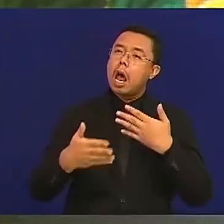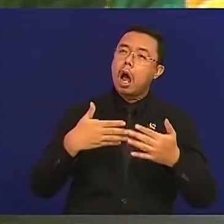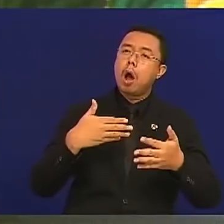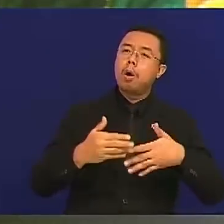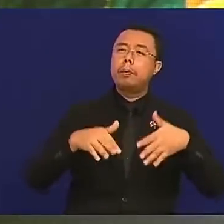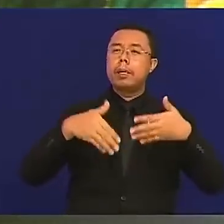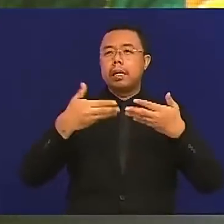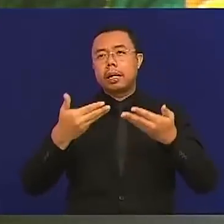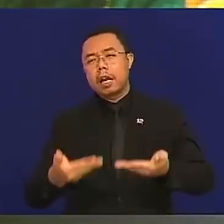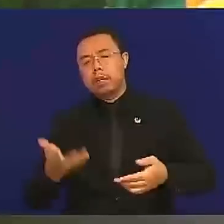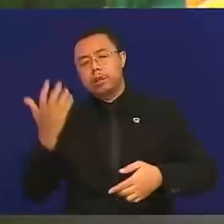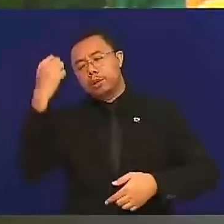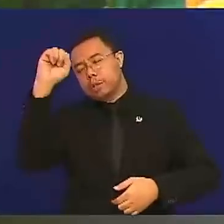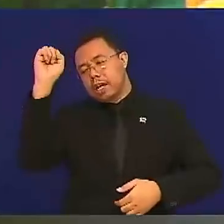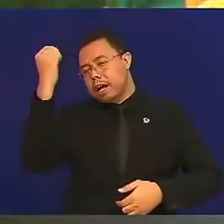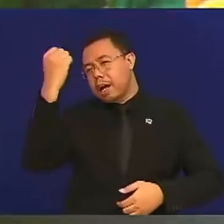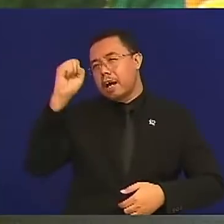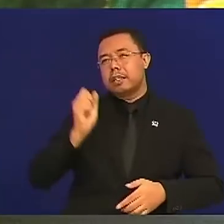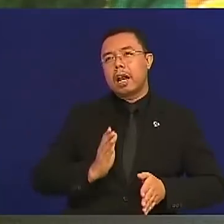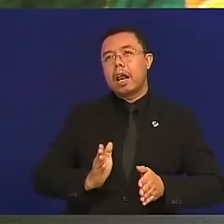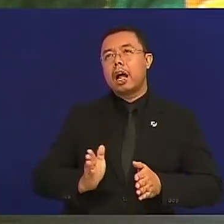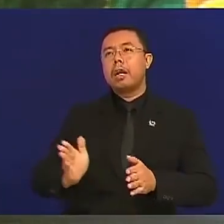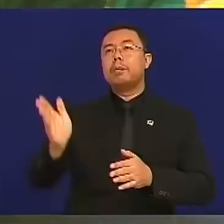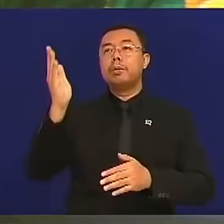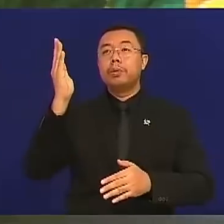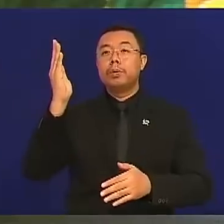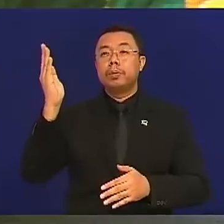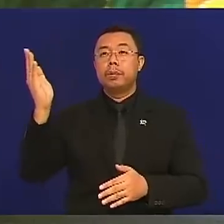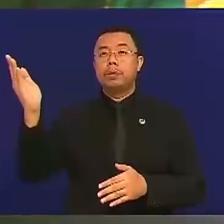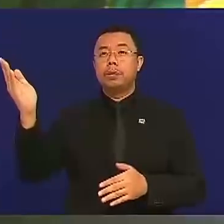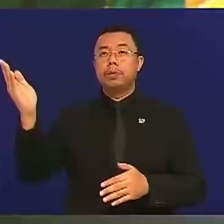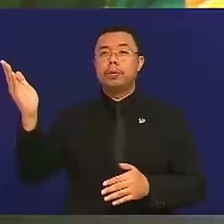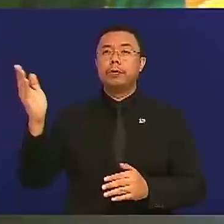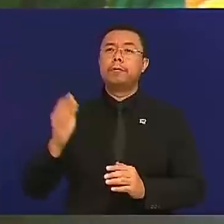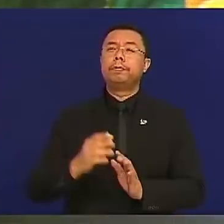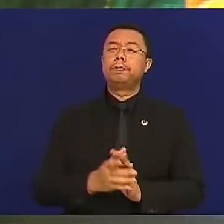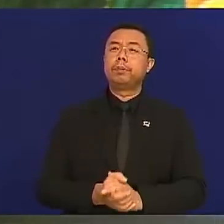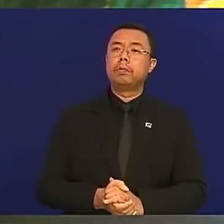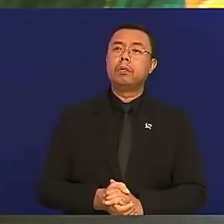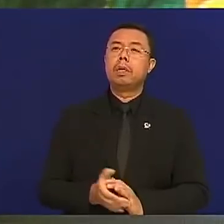walau berat dan sukar jalanmu.